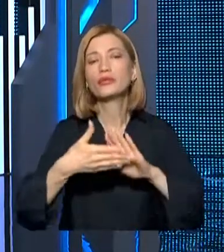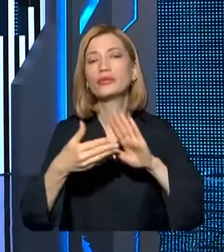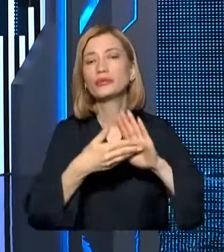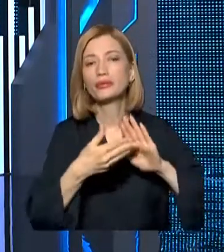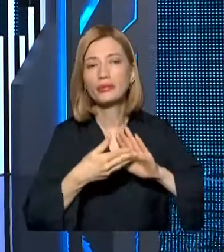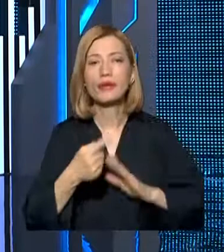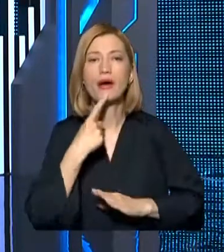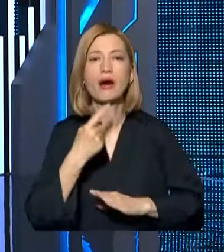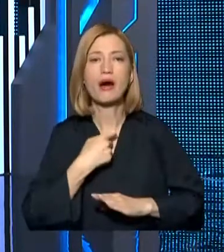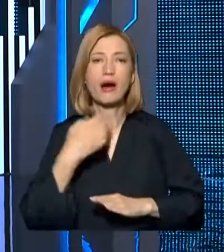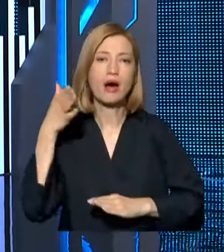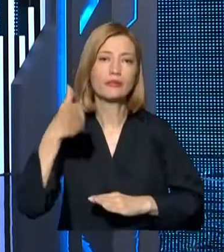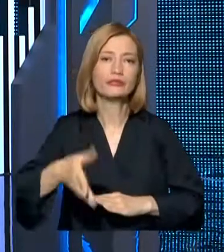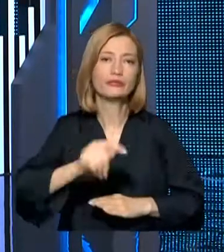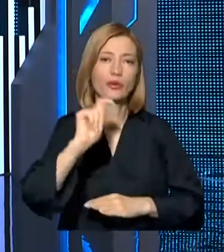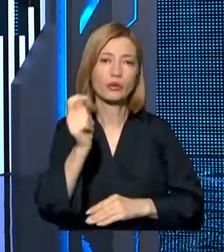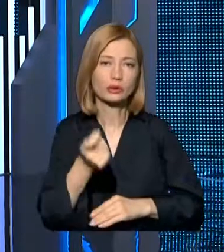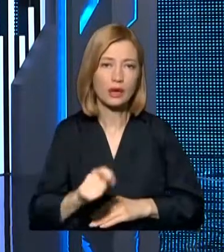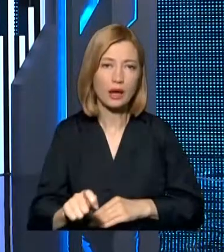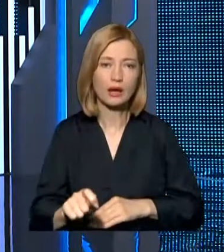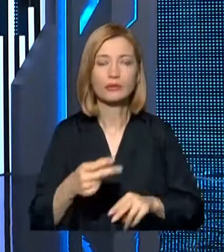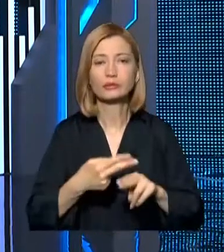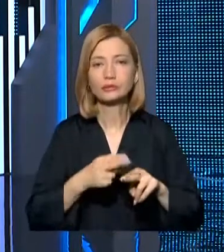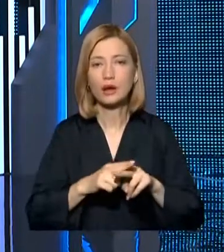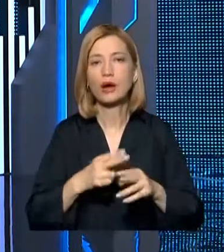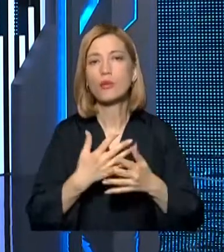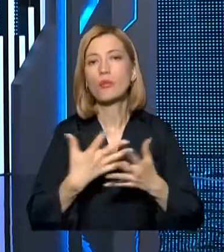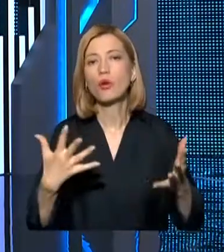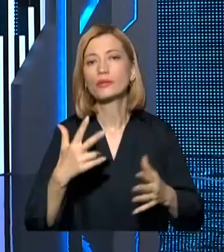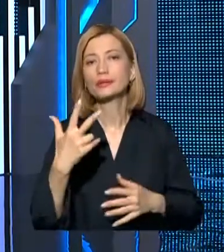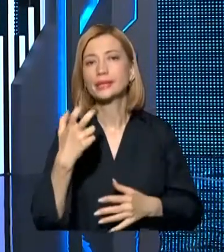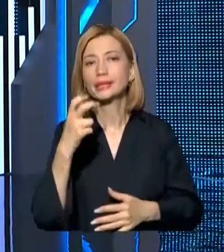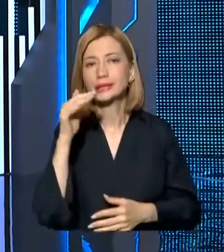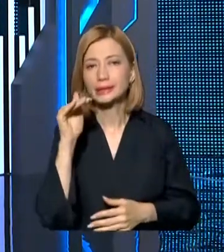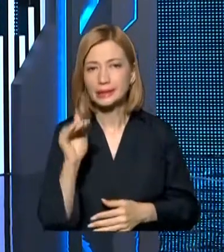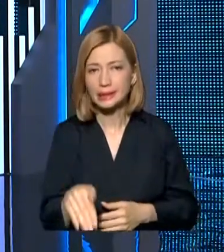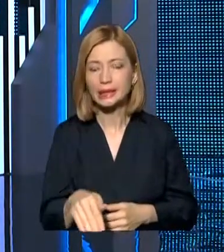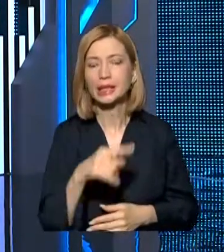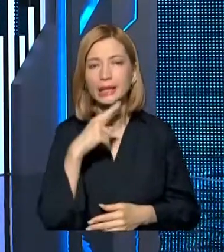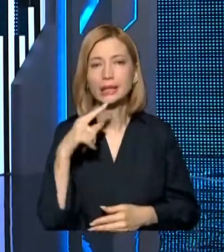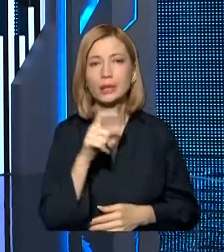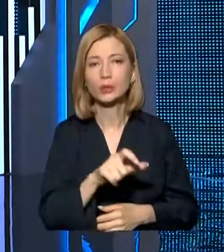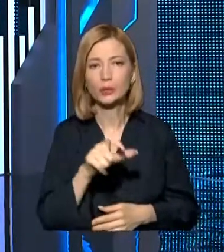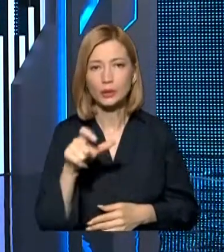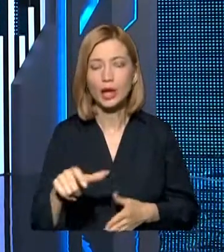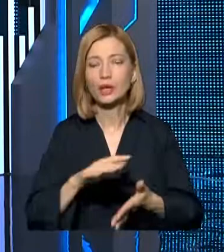мобилизации. По данным оборонного ведомства, она охватит более 300 тысяч россиян, а